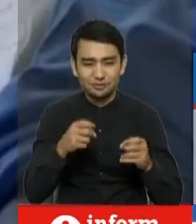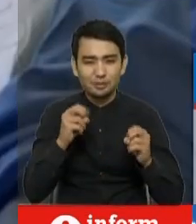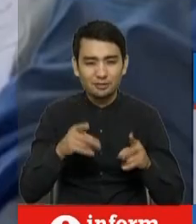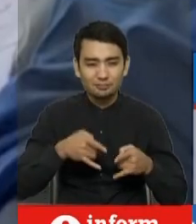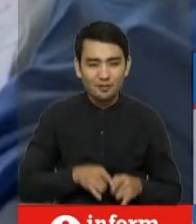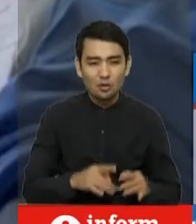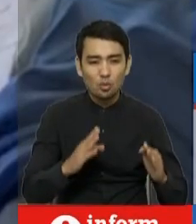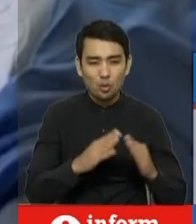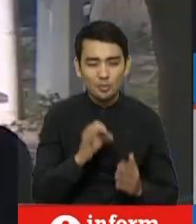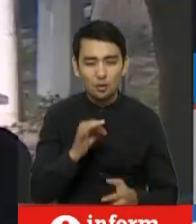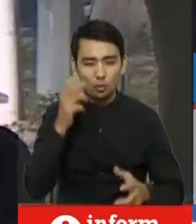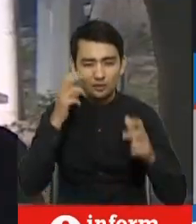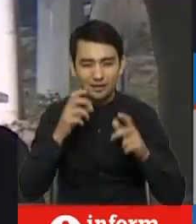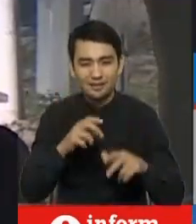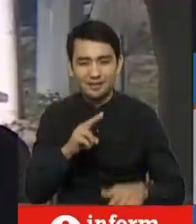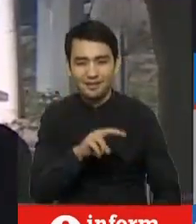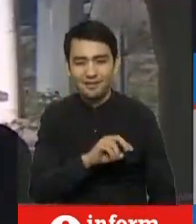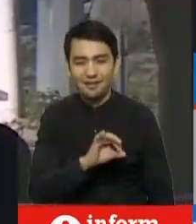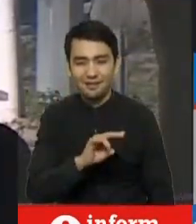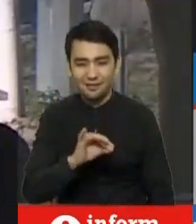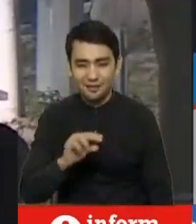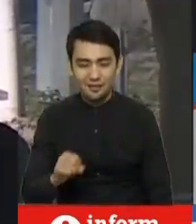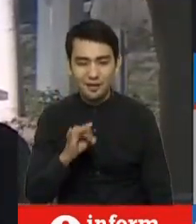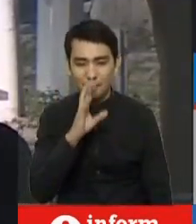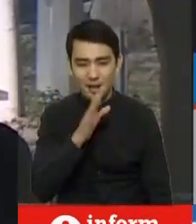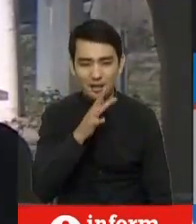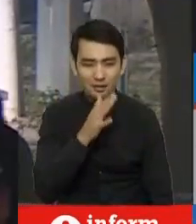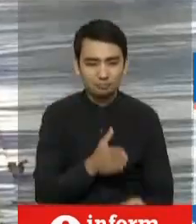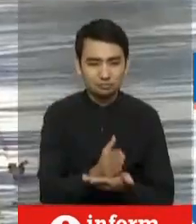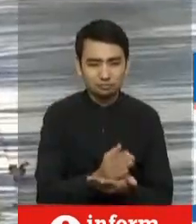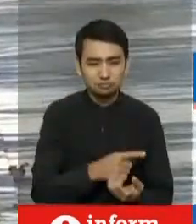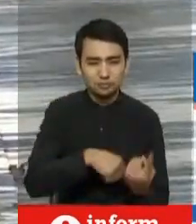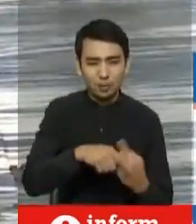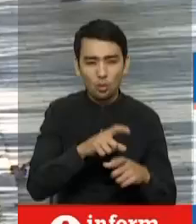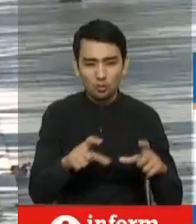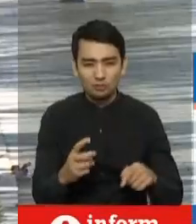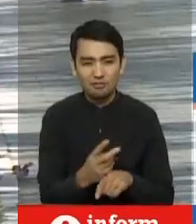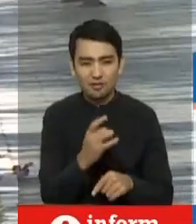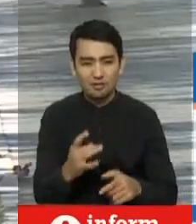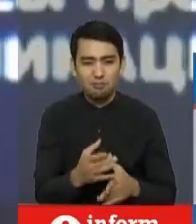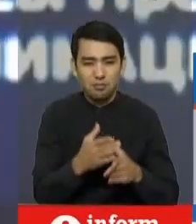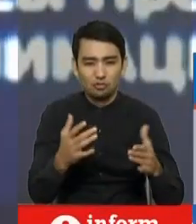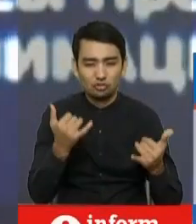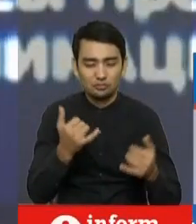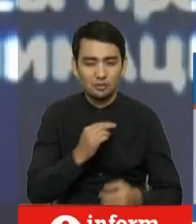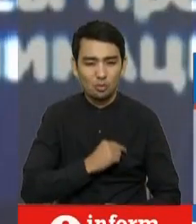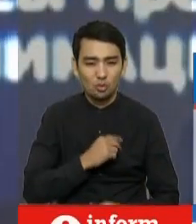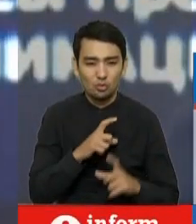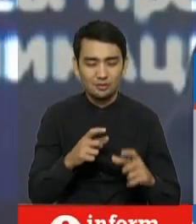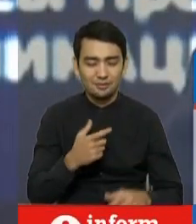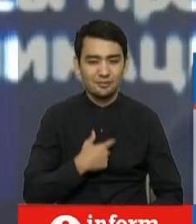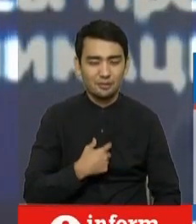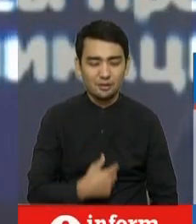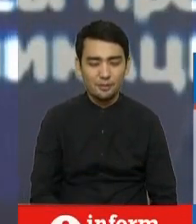университетскую клинику за последние 5 лет активно работающих бизнесменов стало больше в два раза это